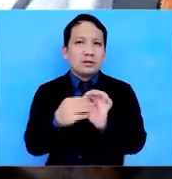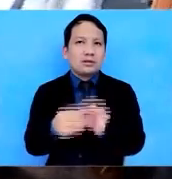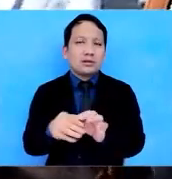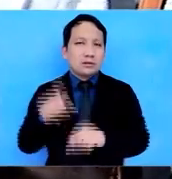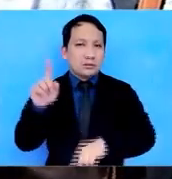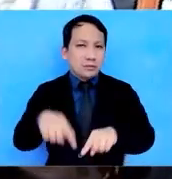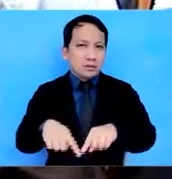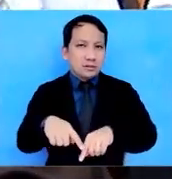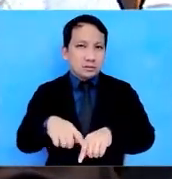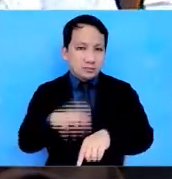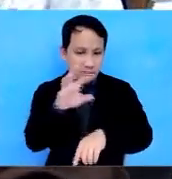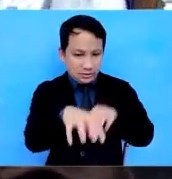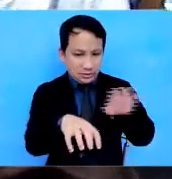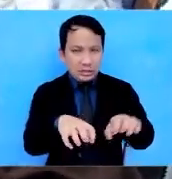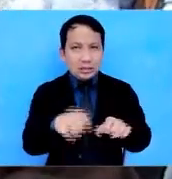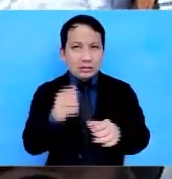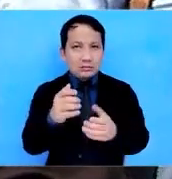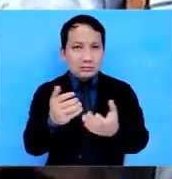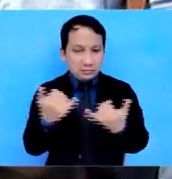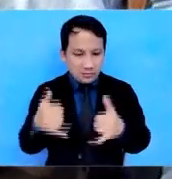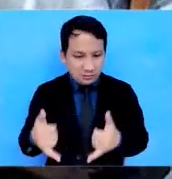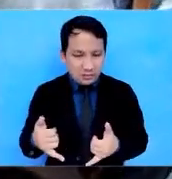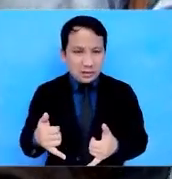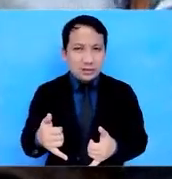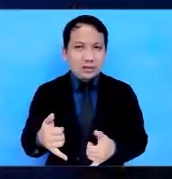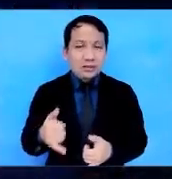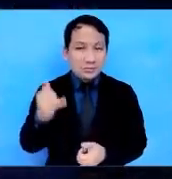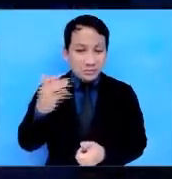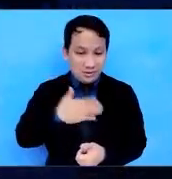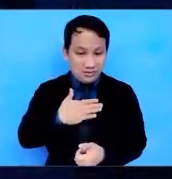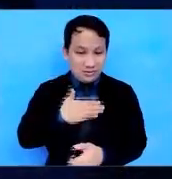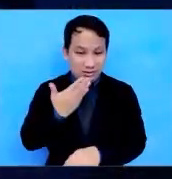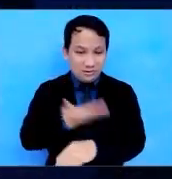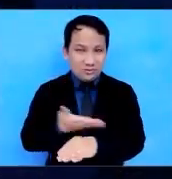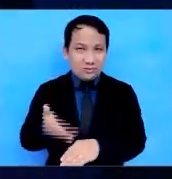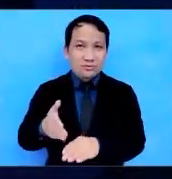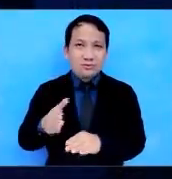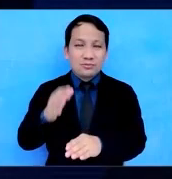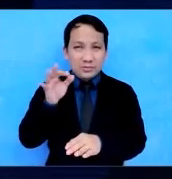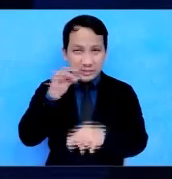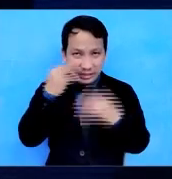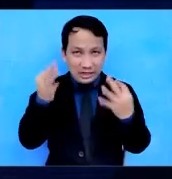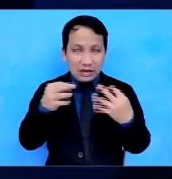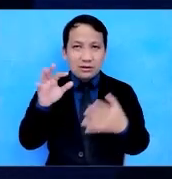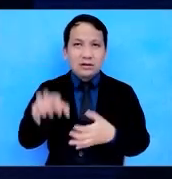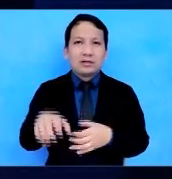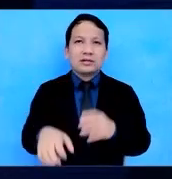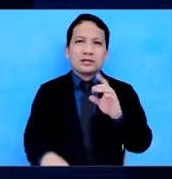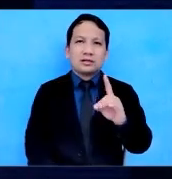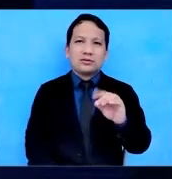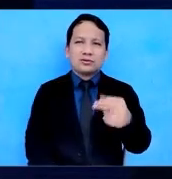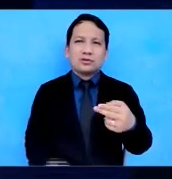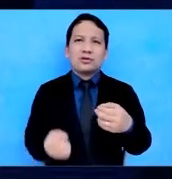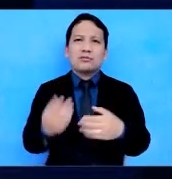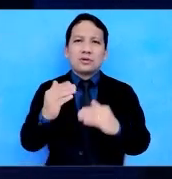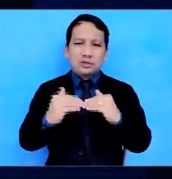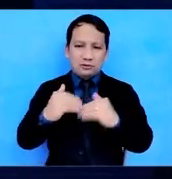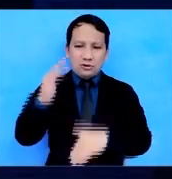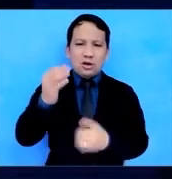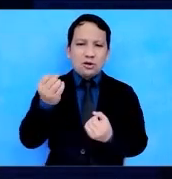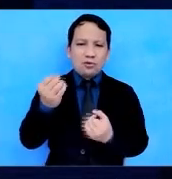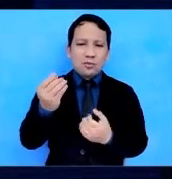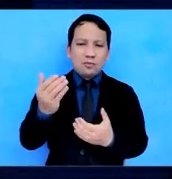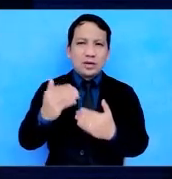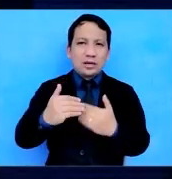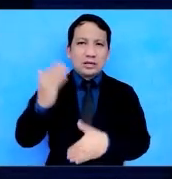yung anak ko. Lagi kasi yung nilalaro nung ang bunso ko yung pusa. Sa datos ng DOH, patuloy ang pagtaas ng kaso ng rabies